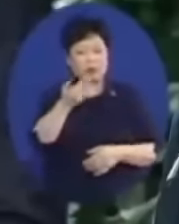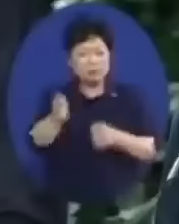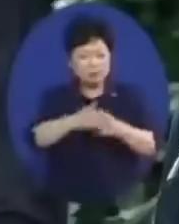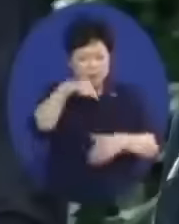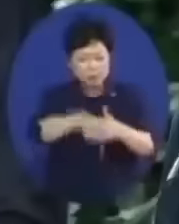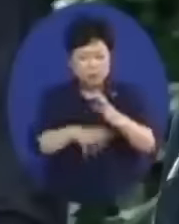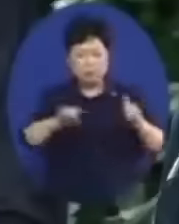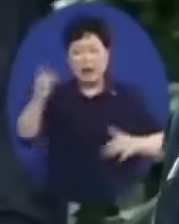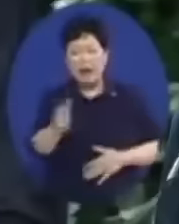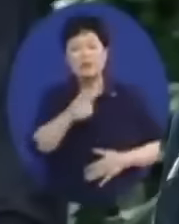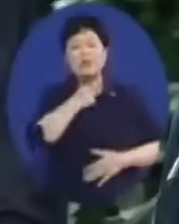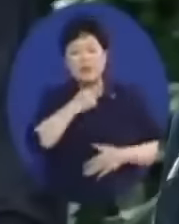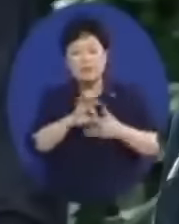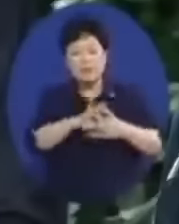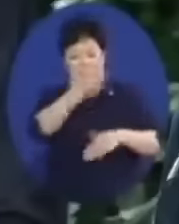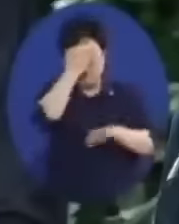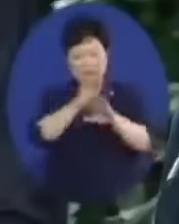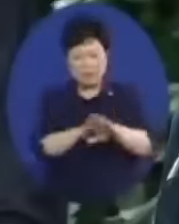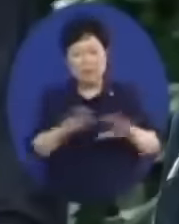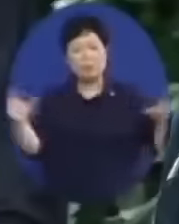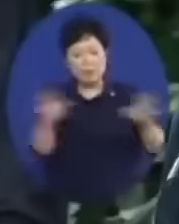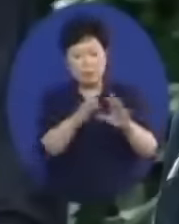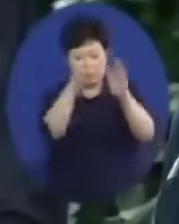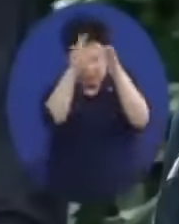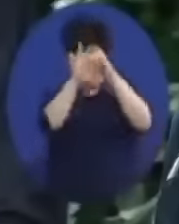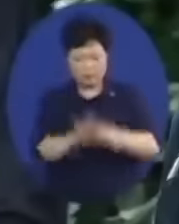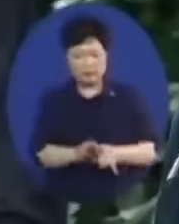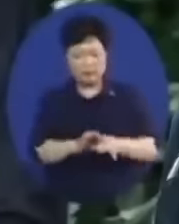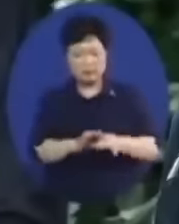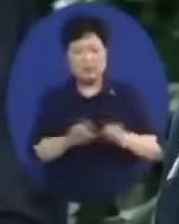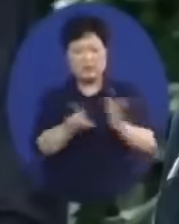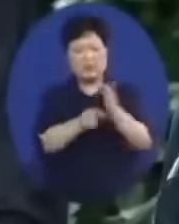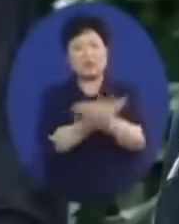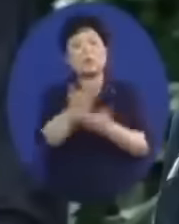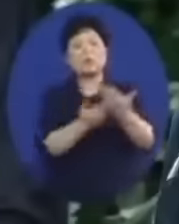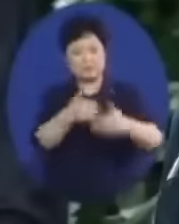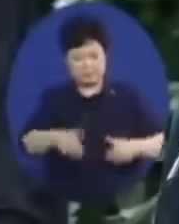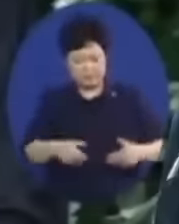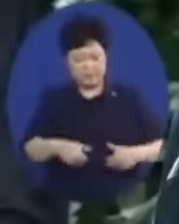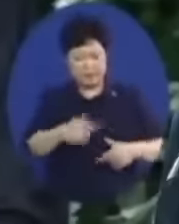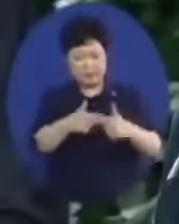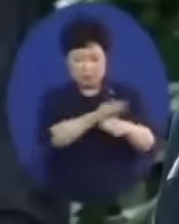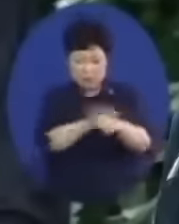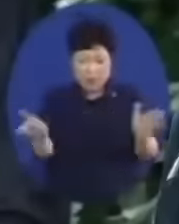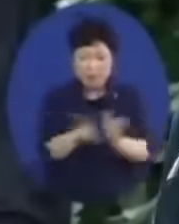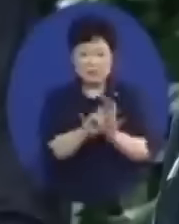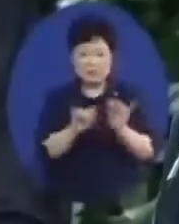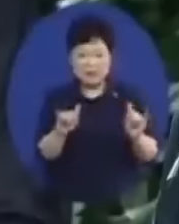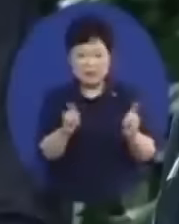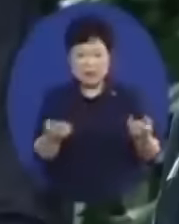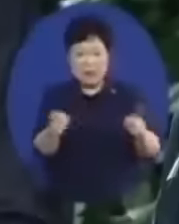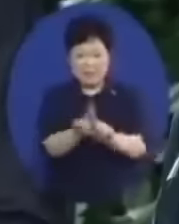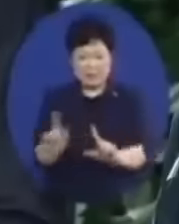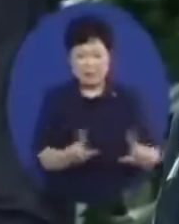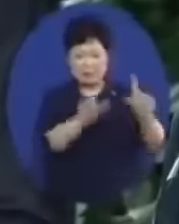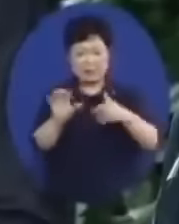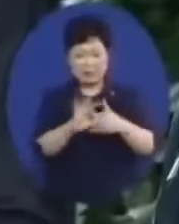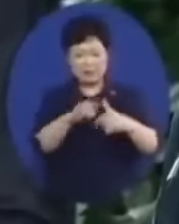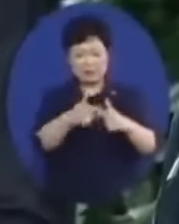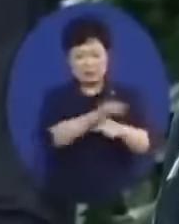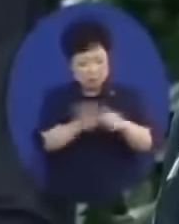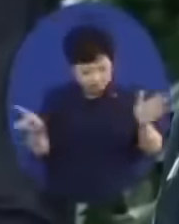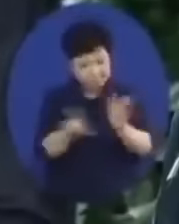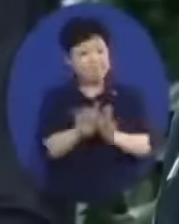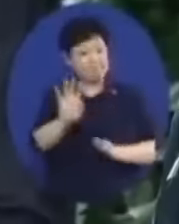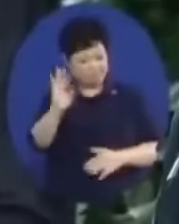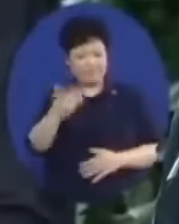속사람을 강하게 하려면 예배의 모임을 통한 신앙의 교제가 있어야 되는 것입니다. 예수 잘 믿는 사람하고 같이 살게 되면 예수를 잘 믿게